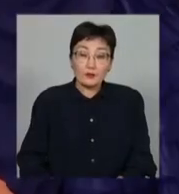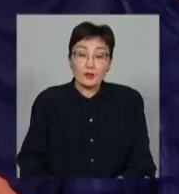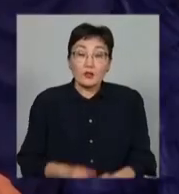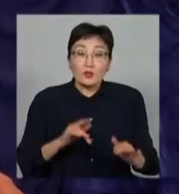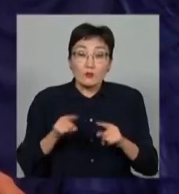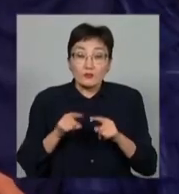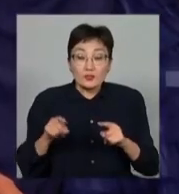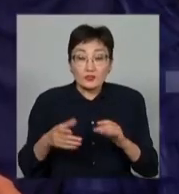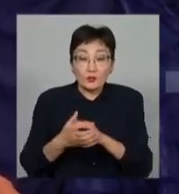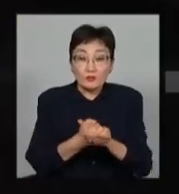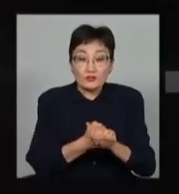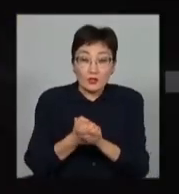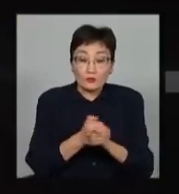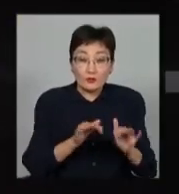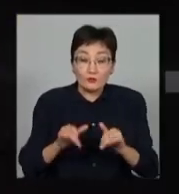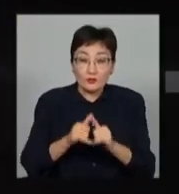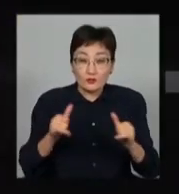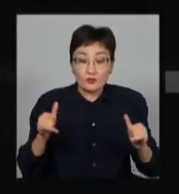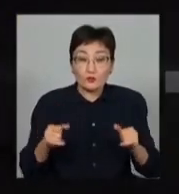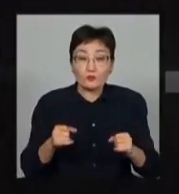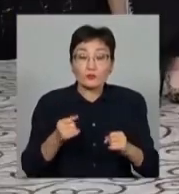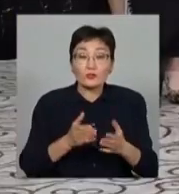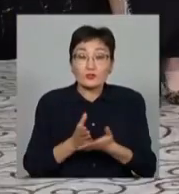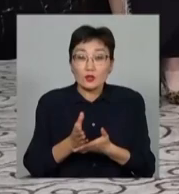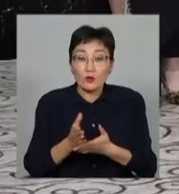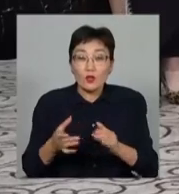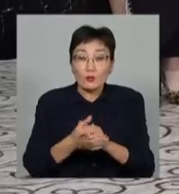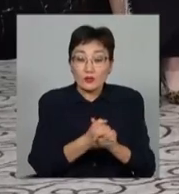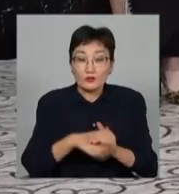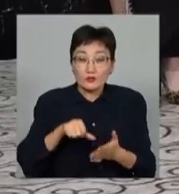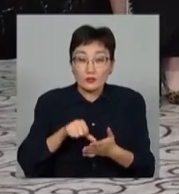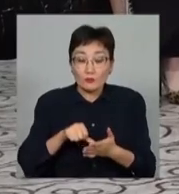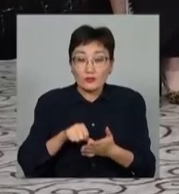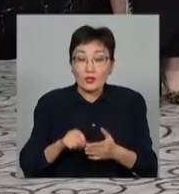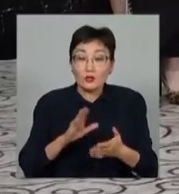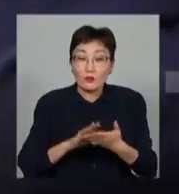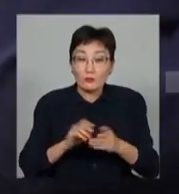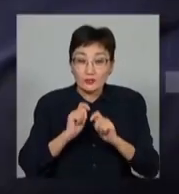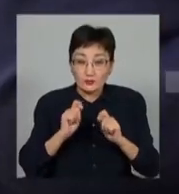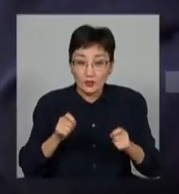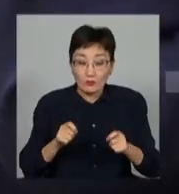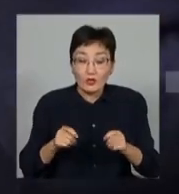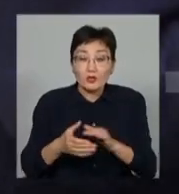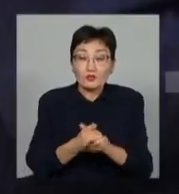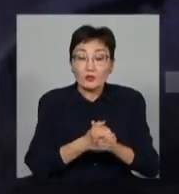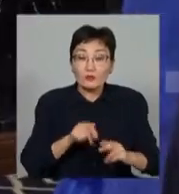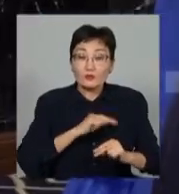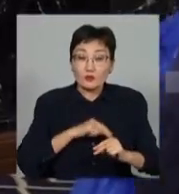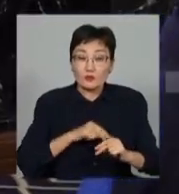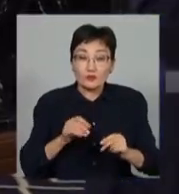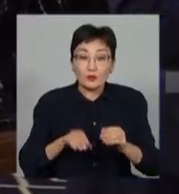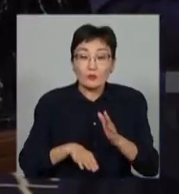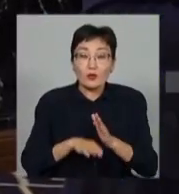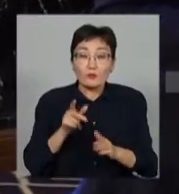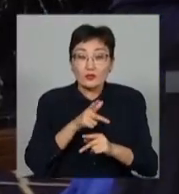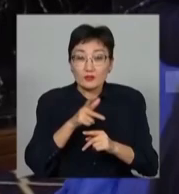Шара барысында кәсіподақ қозғалысын дамытуға қосқан үлесі үшін бірлестік өкілдері мен мүшелері марапатталды. Кәсіподақ қызметі туралы үздік